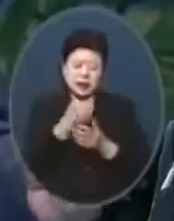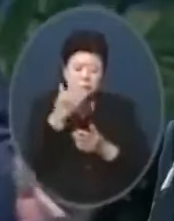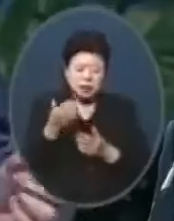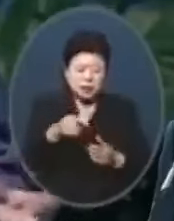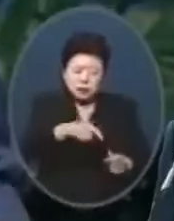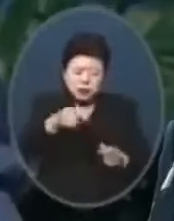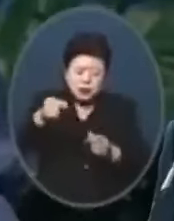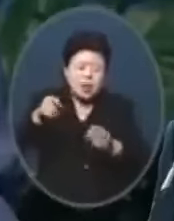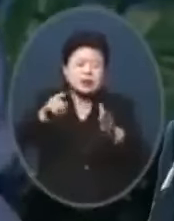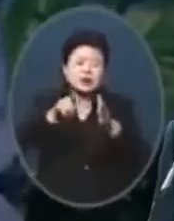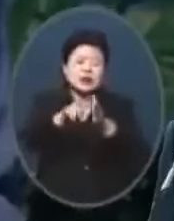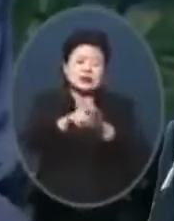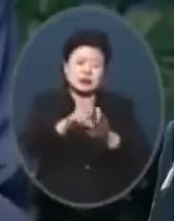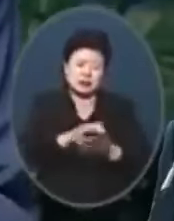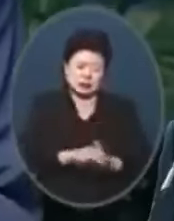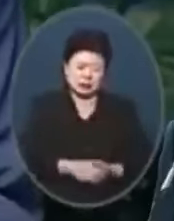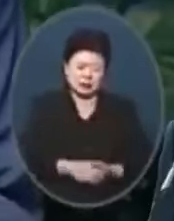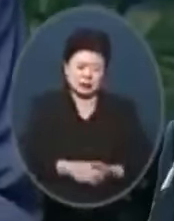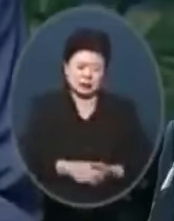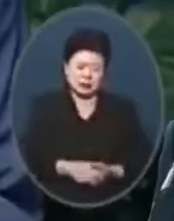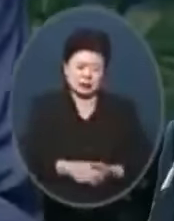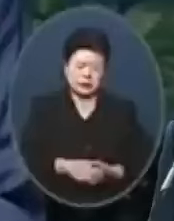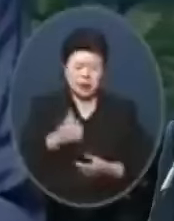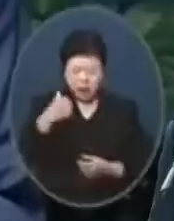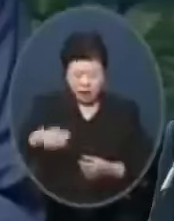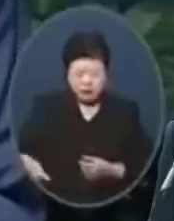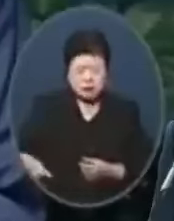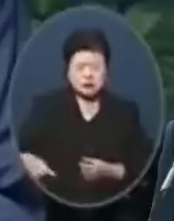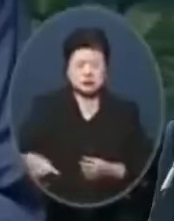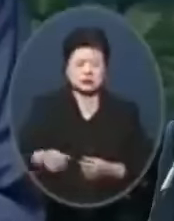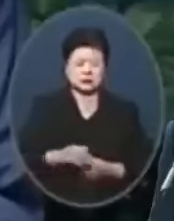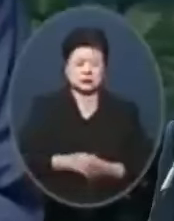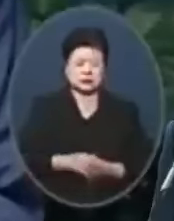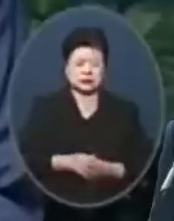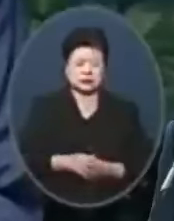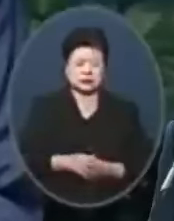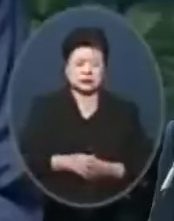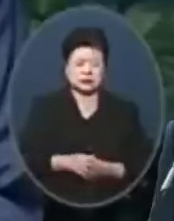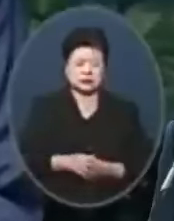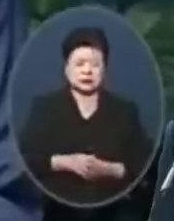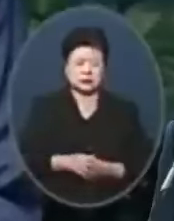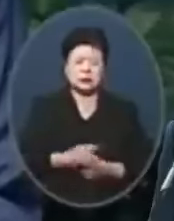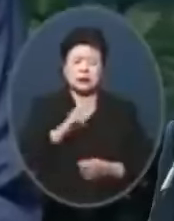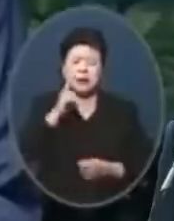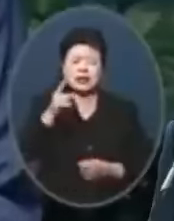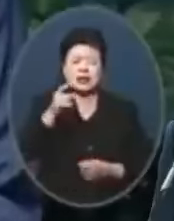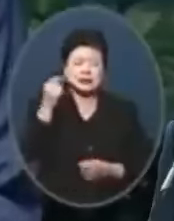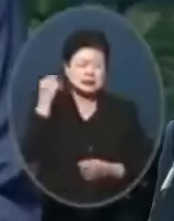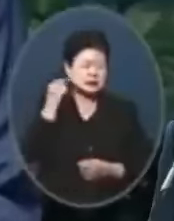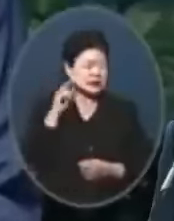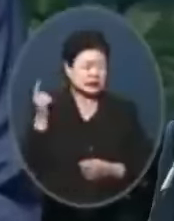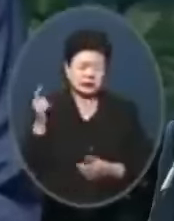여러분을 구원하려고 그 아들의 호소를 듣지 않았습니다.